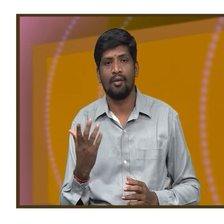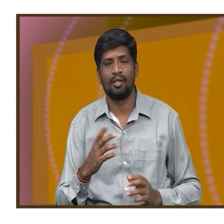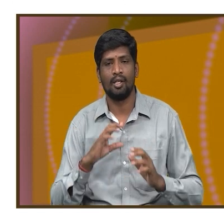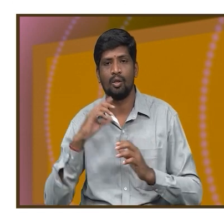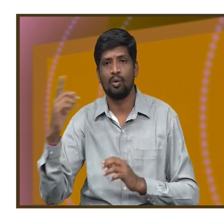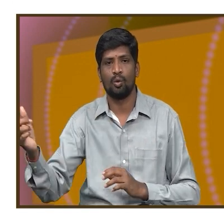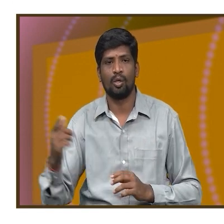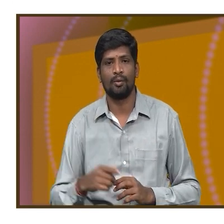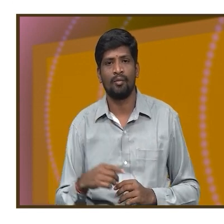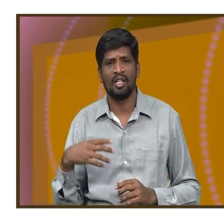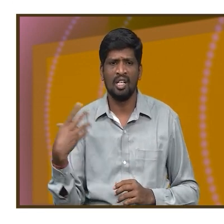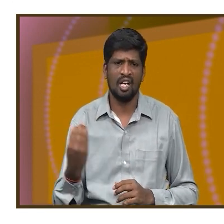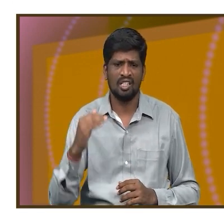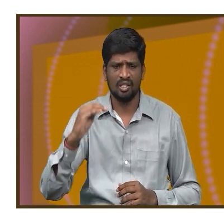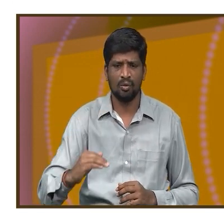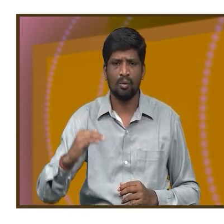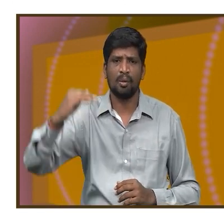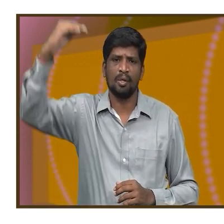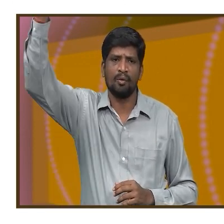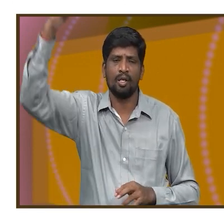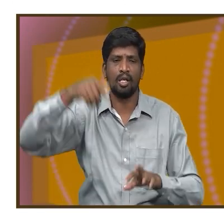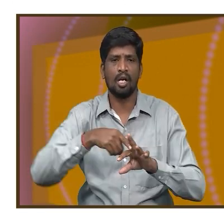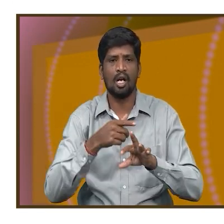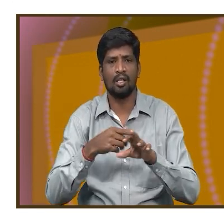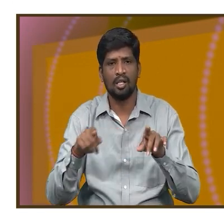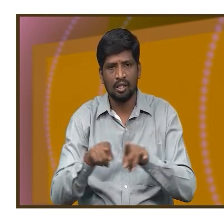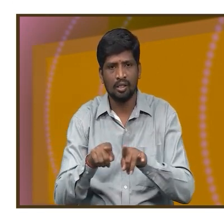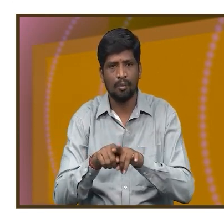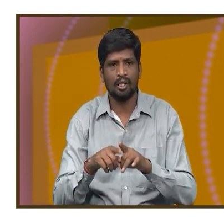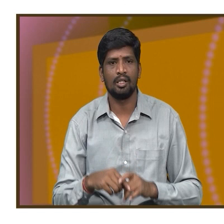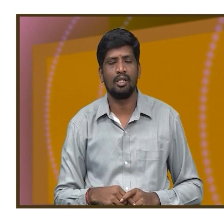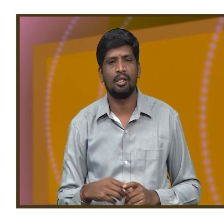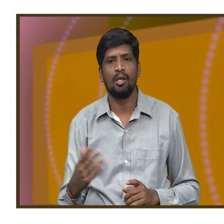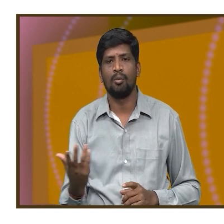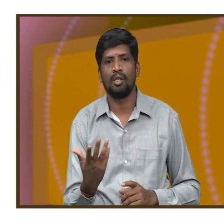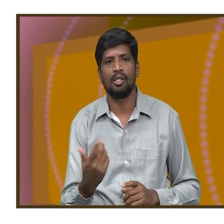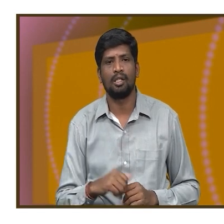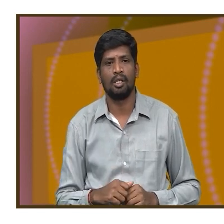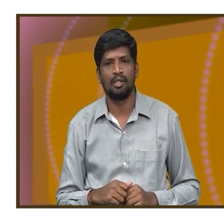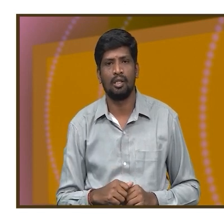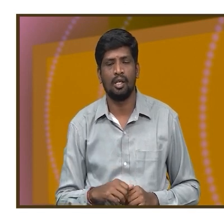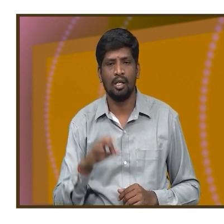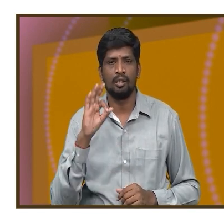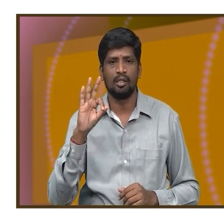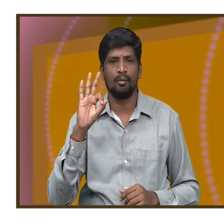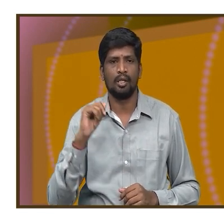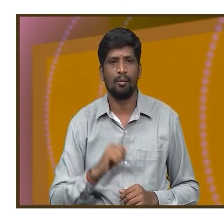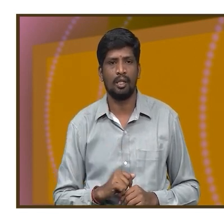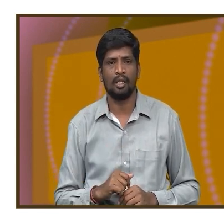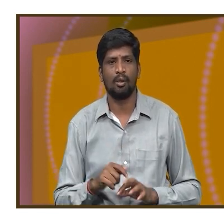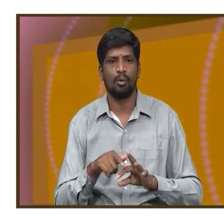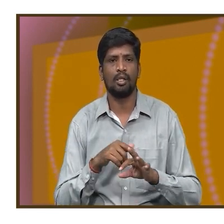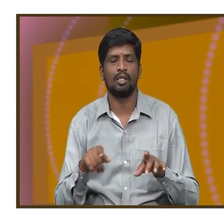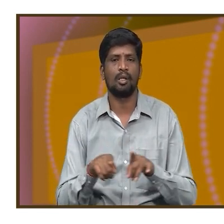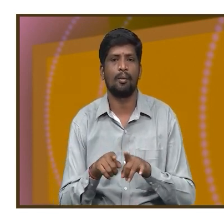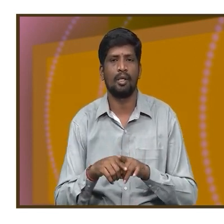காலணி அனைத்து சிறுவர் முதல் வயதாளி வரை அனைவருக்கும் பொருந்தக்கூடிய ஒரு காலணியாக இருக்கிறது என்று சொல்லி அதனுடைய பெருமையை, அந்த நடுத்தரம்